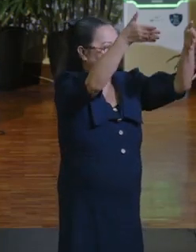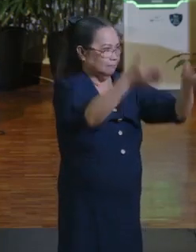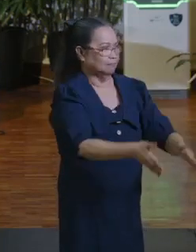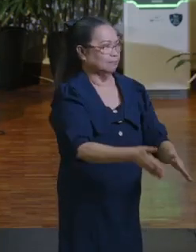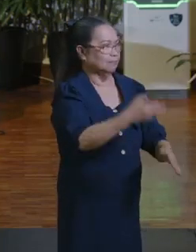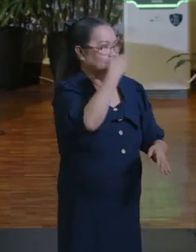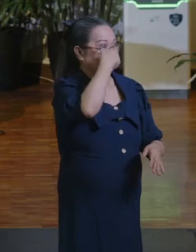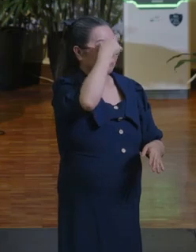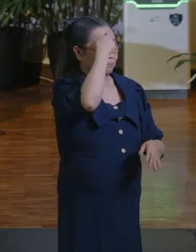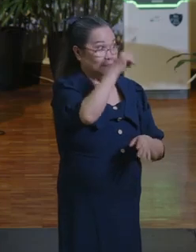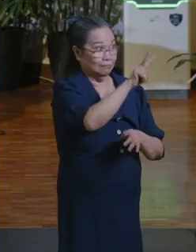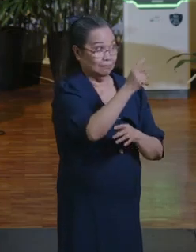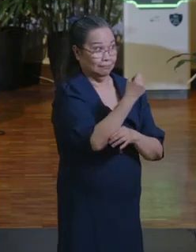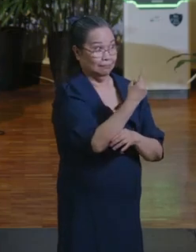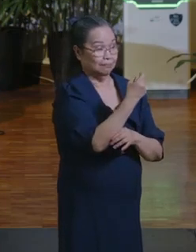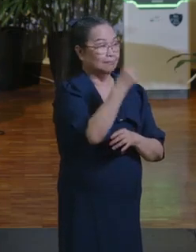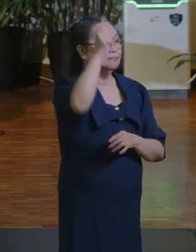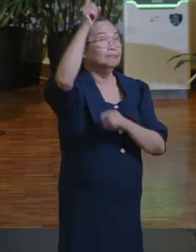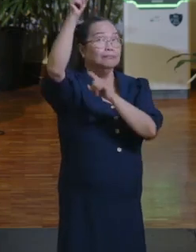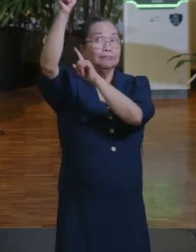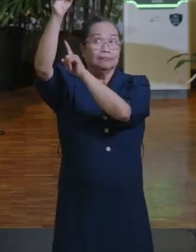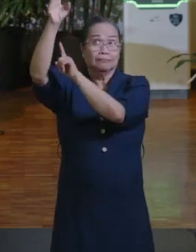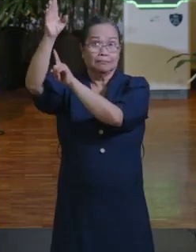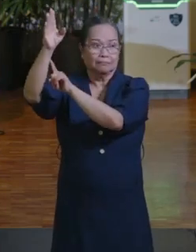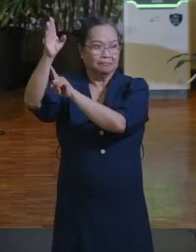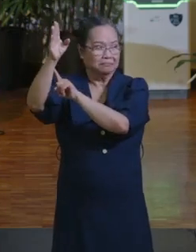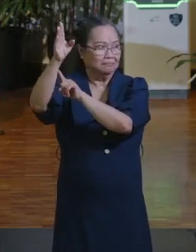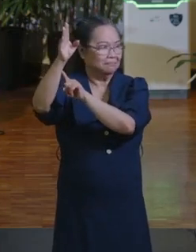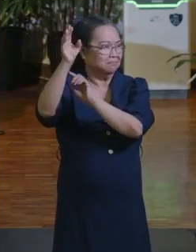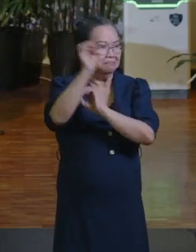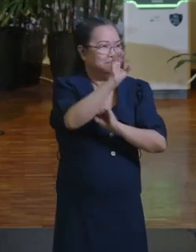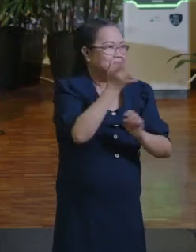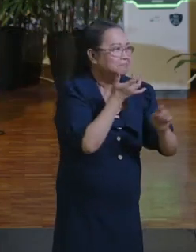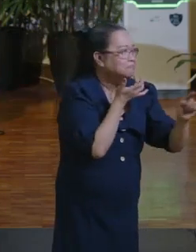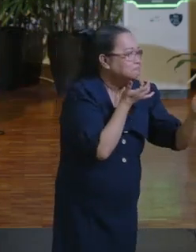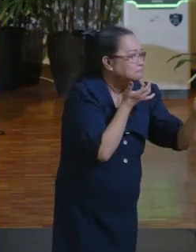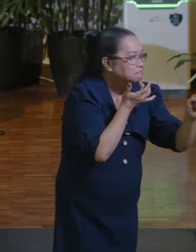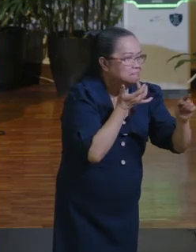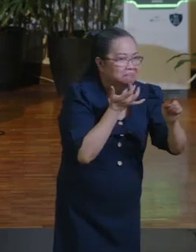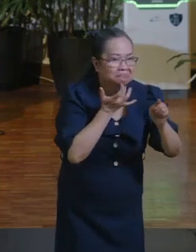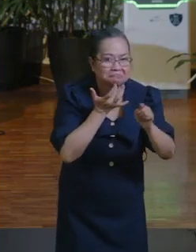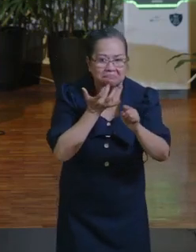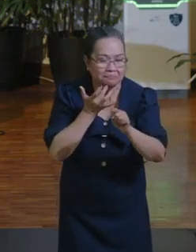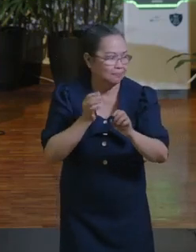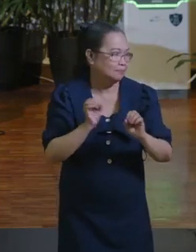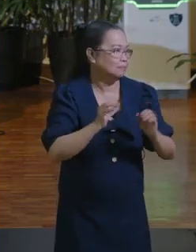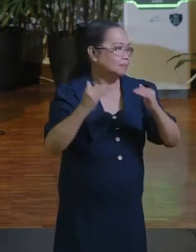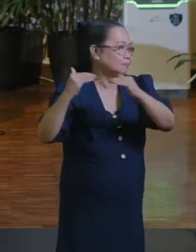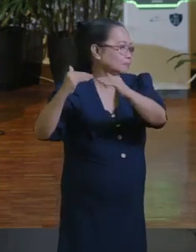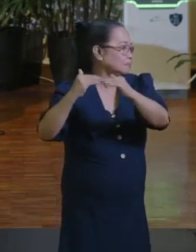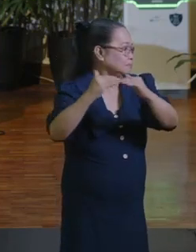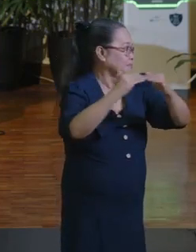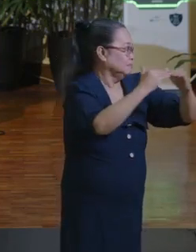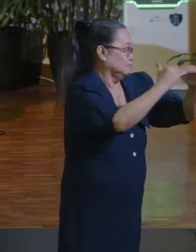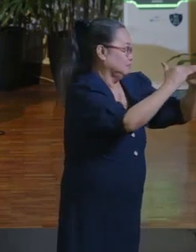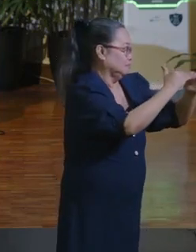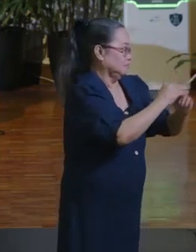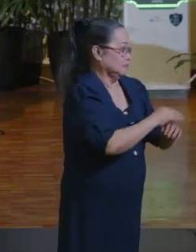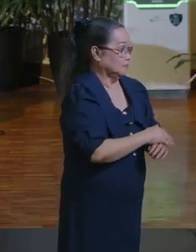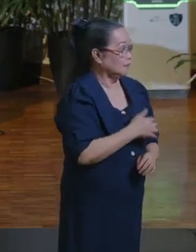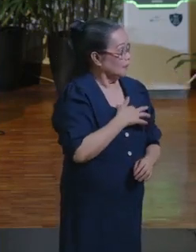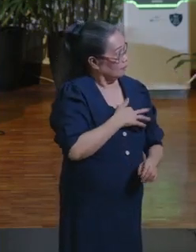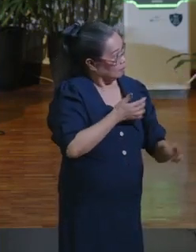Romans 2:11, bakit? For God shows no partiality. Ang ating Diyos po ay hindi nagtatangi